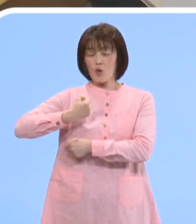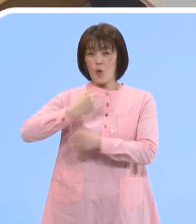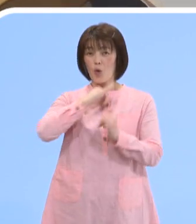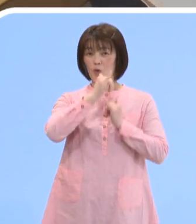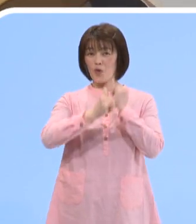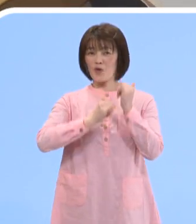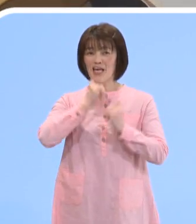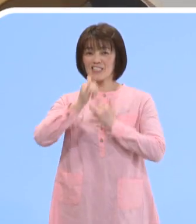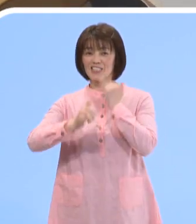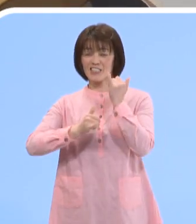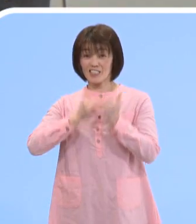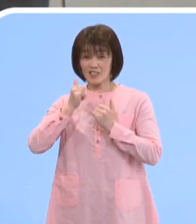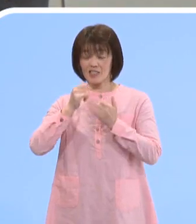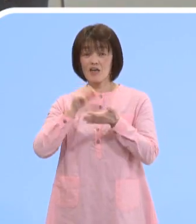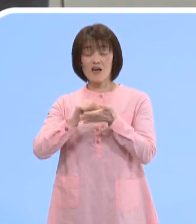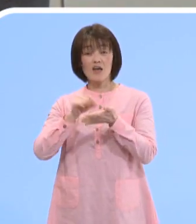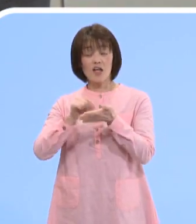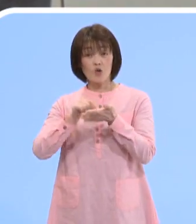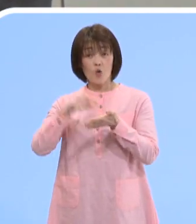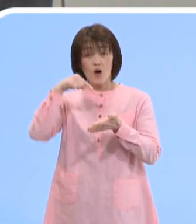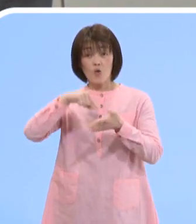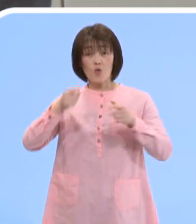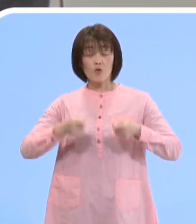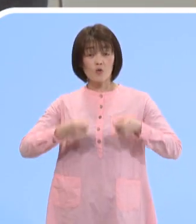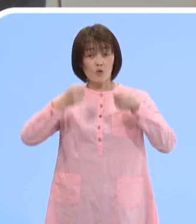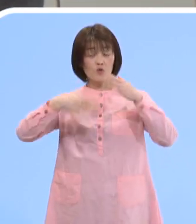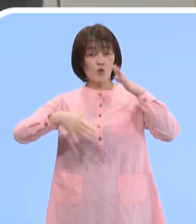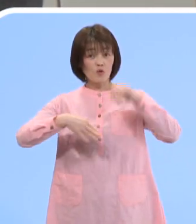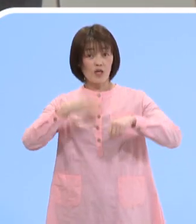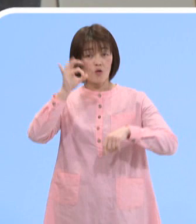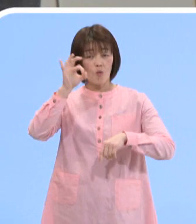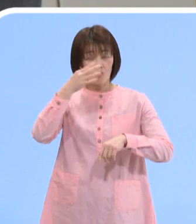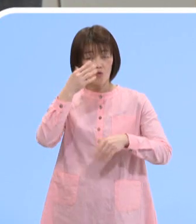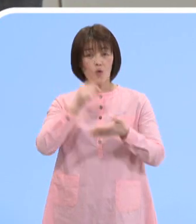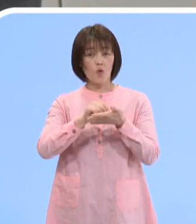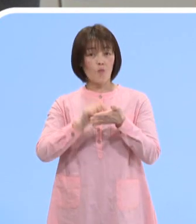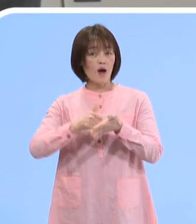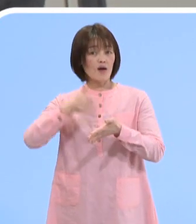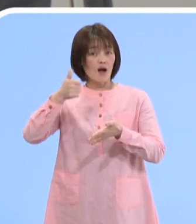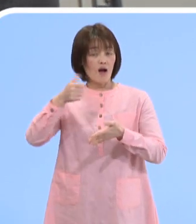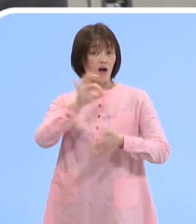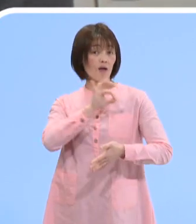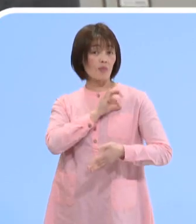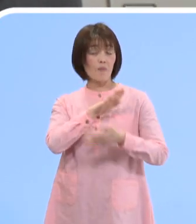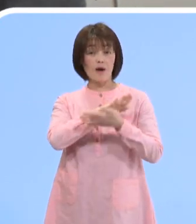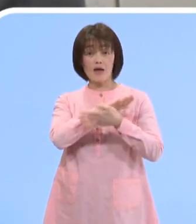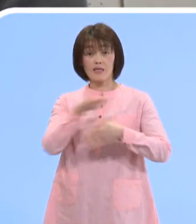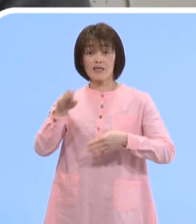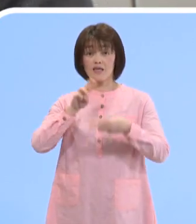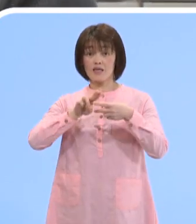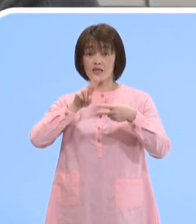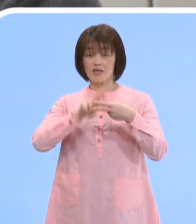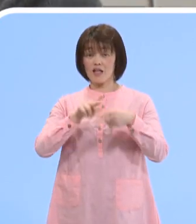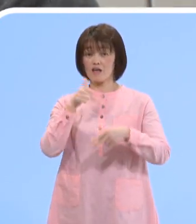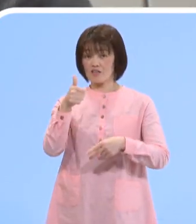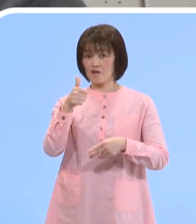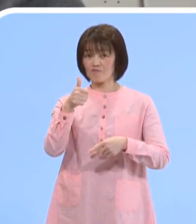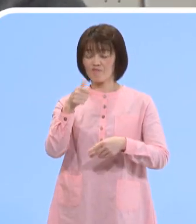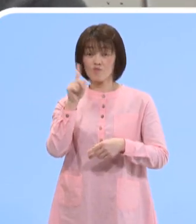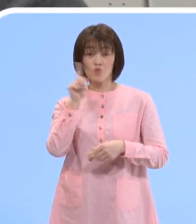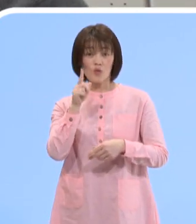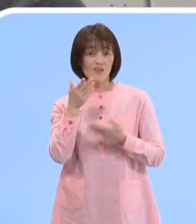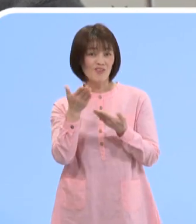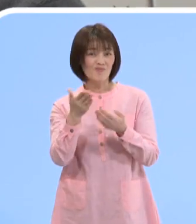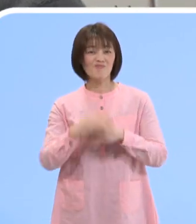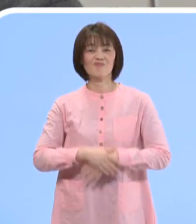史。手掛けたのは卒業生でプロ漫画家の平井隆也さん。制作してどうでした